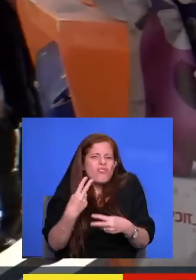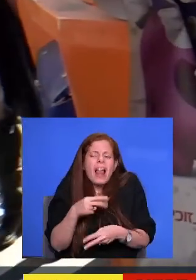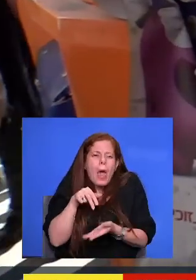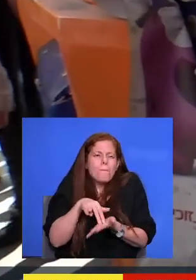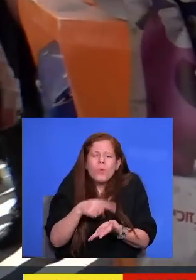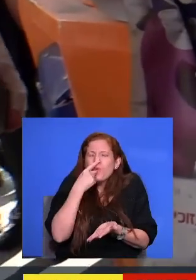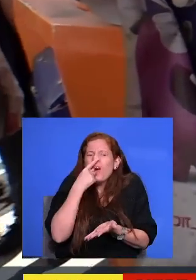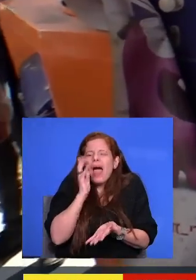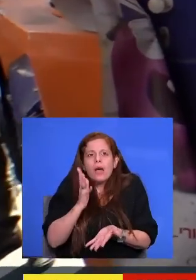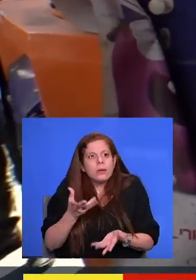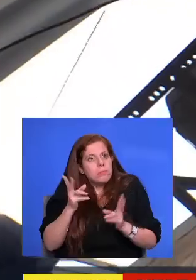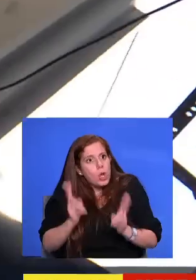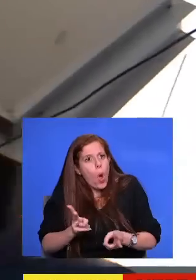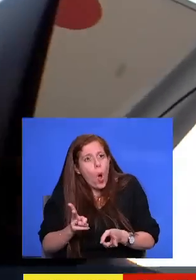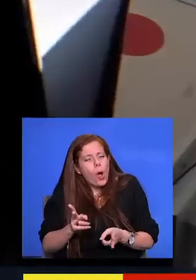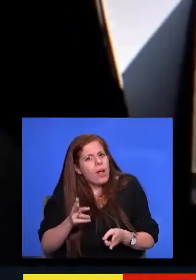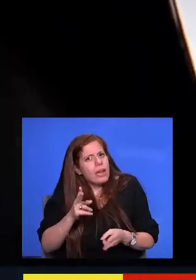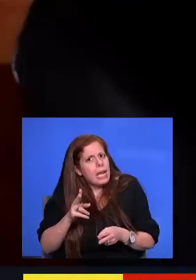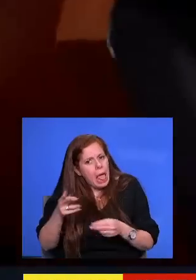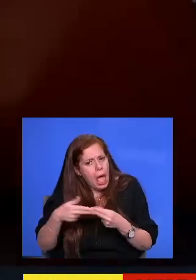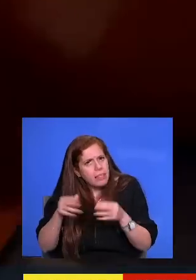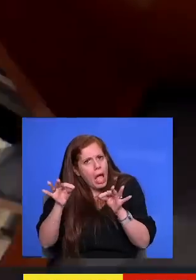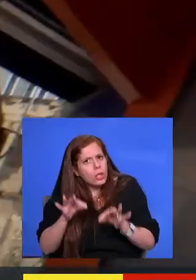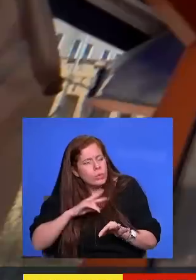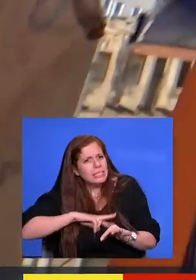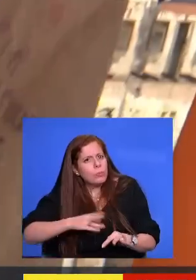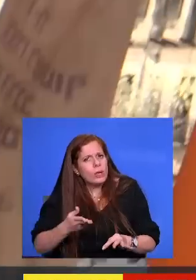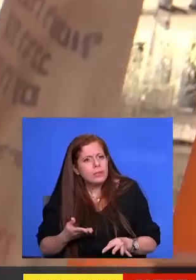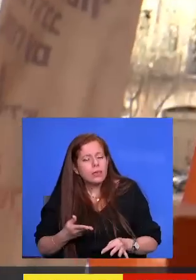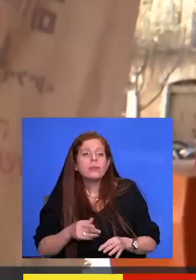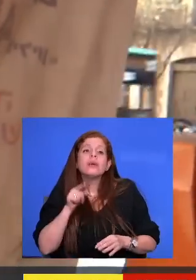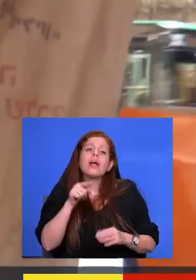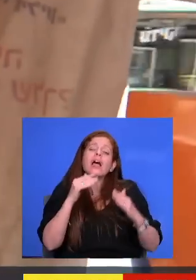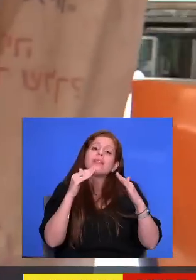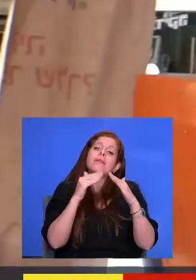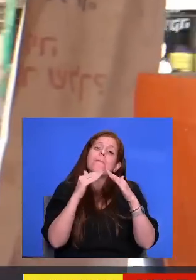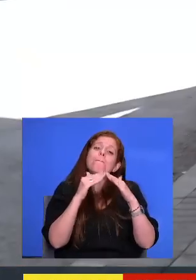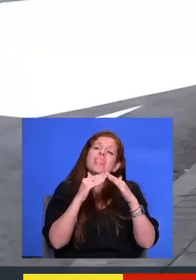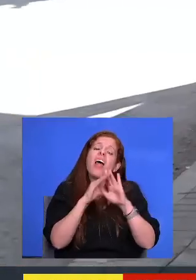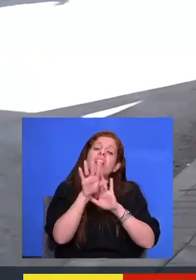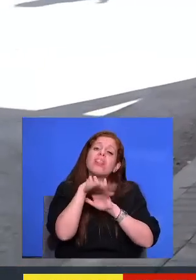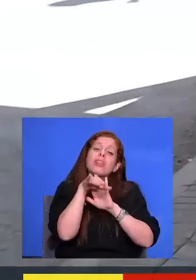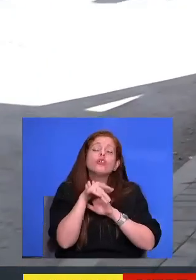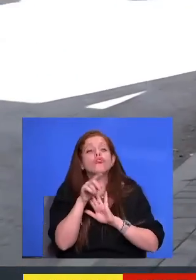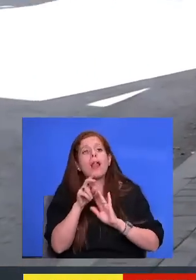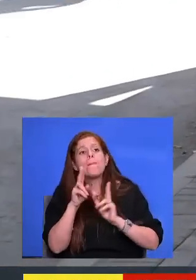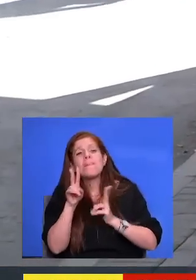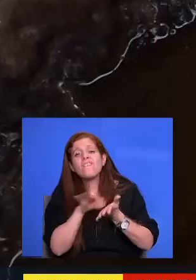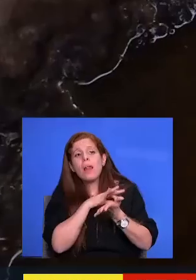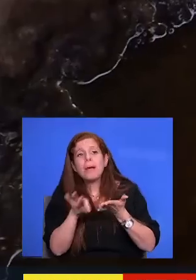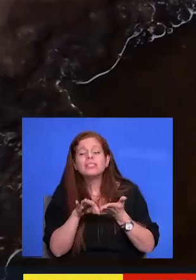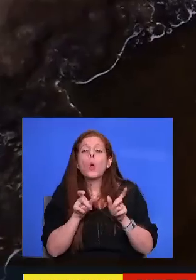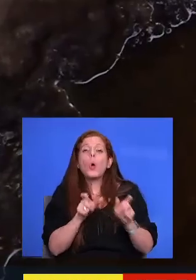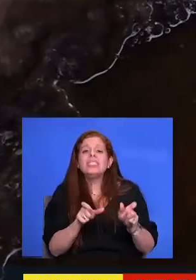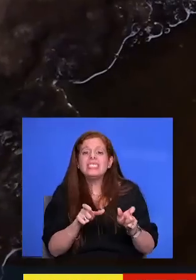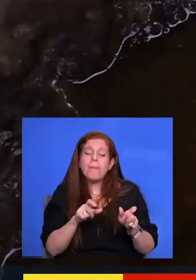יכול דבר כזה לסבול על יד החנות? כאן גר ביטן רפאים של מפעל הפיס, חוסם את המדרכה. ברבות השנים הוא